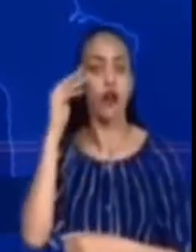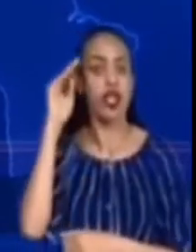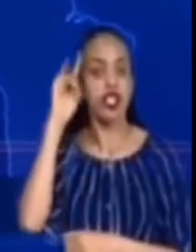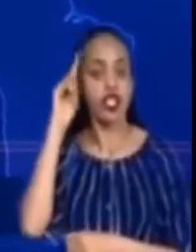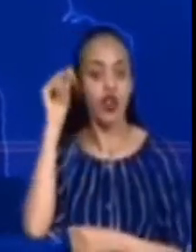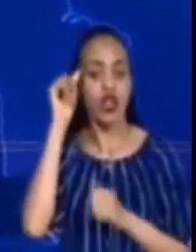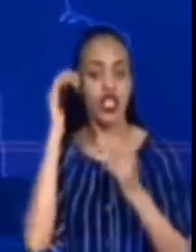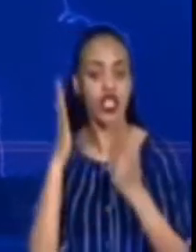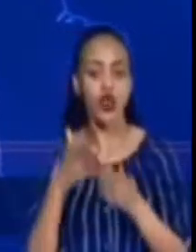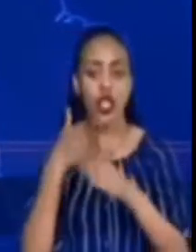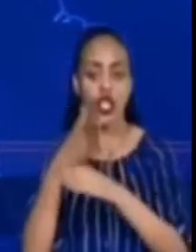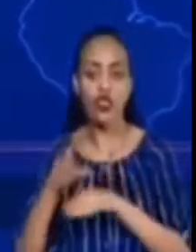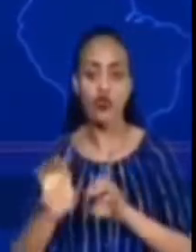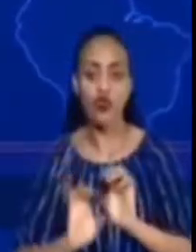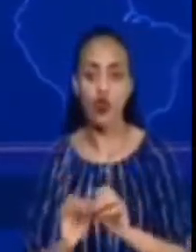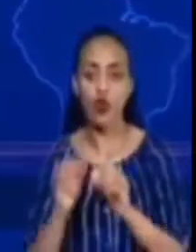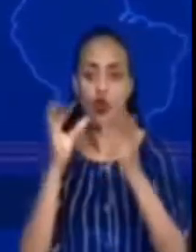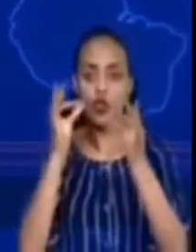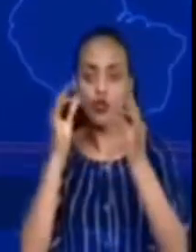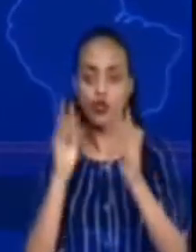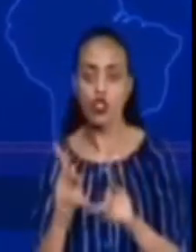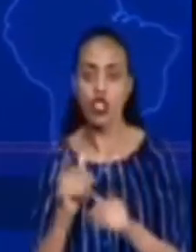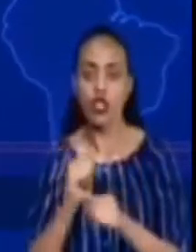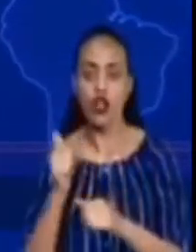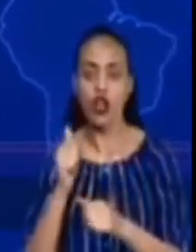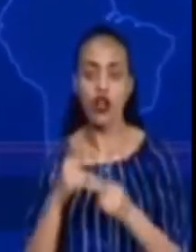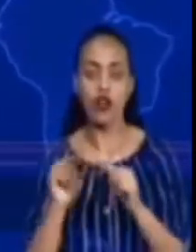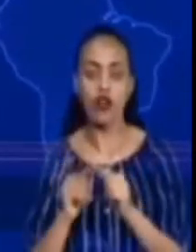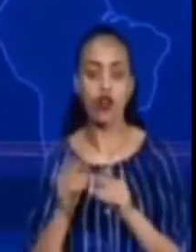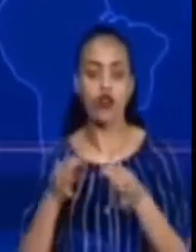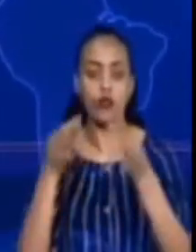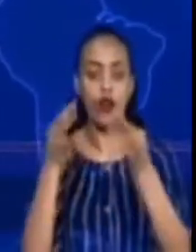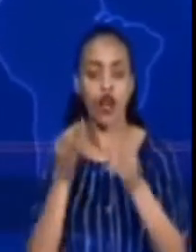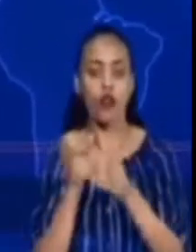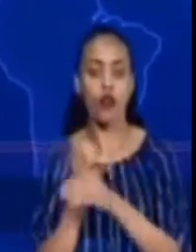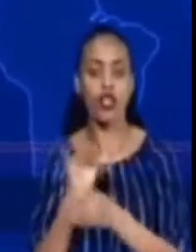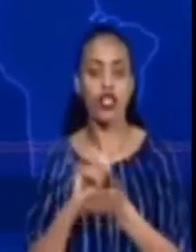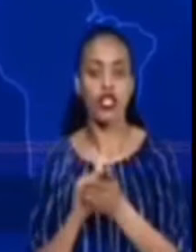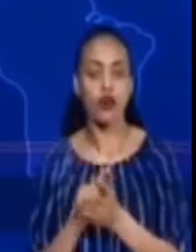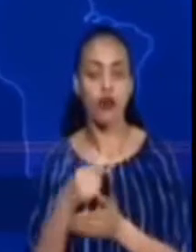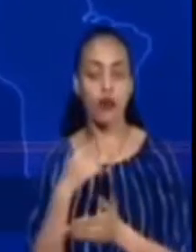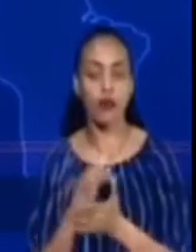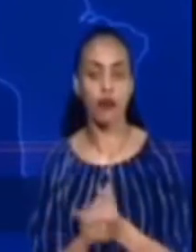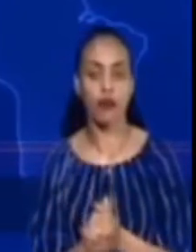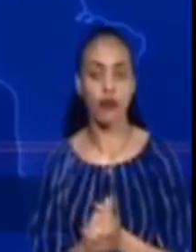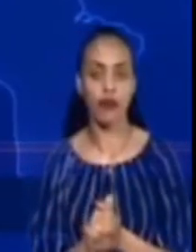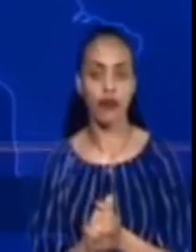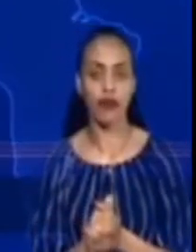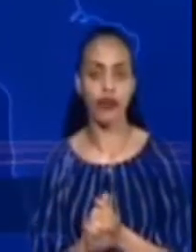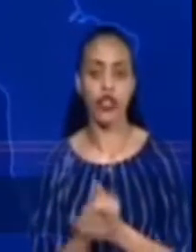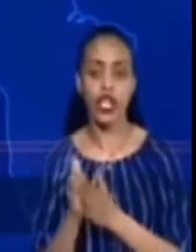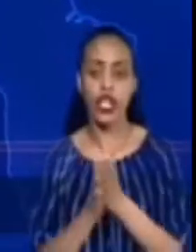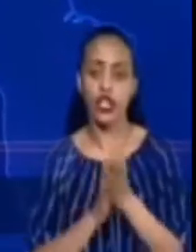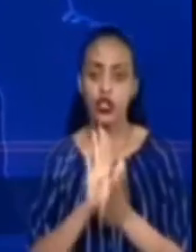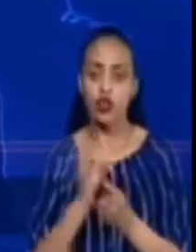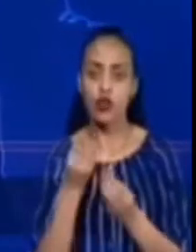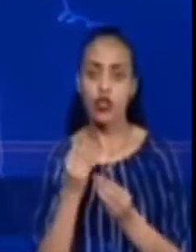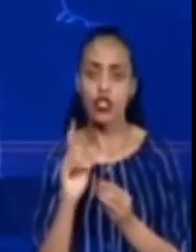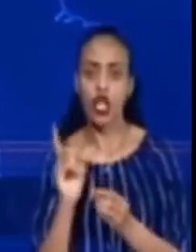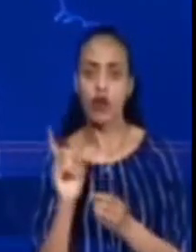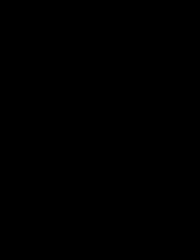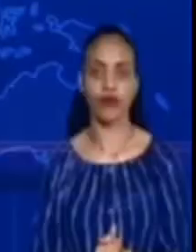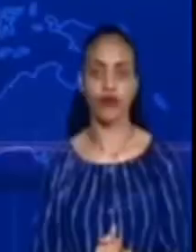የደገፈው? የትኛው ሙስሊም ፔጅ ነው እናንተ እንድትገደሉ የስም ዝርዝር የሰጠ ነው? የትኛው